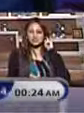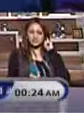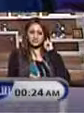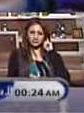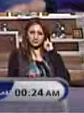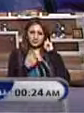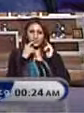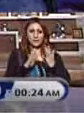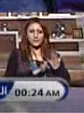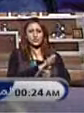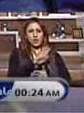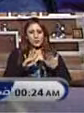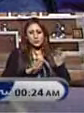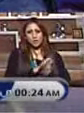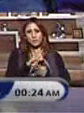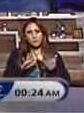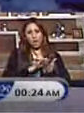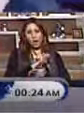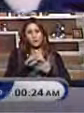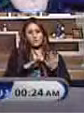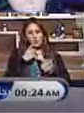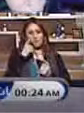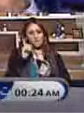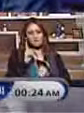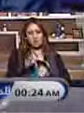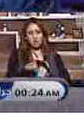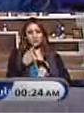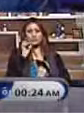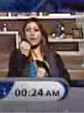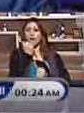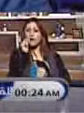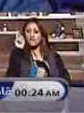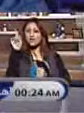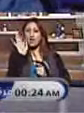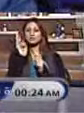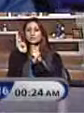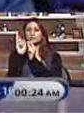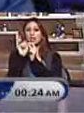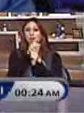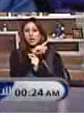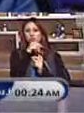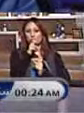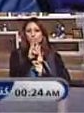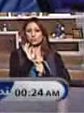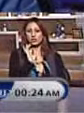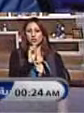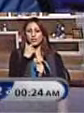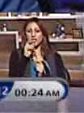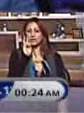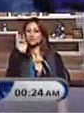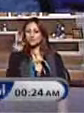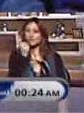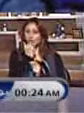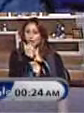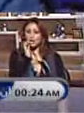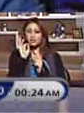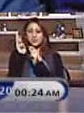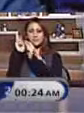و عار بالقلب للعامي انا اقول لا من راى منكم منكرا فليغيره بيده